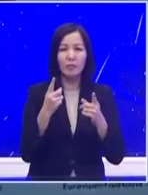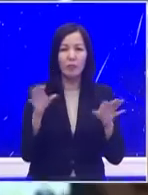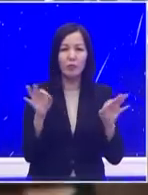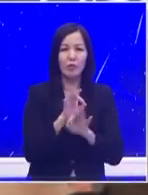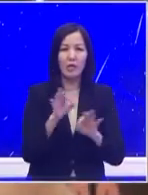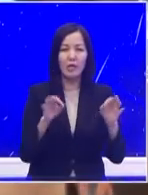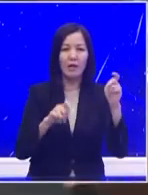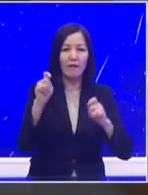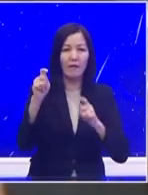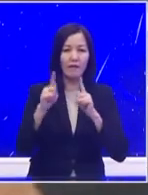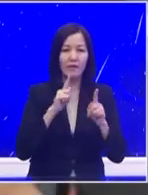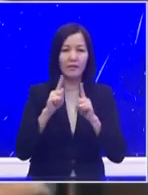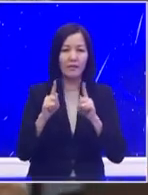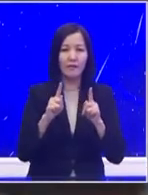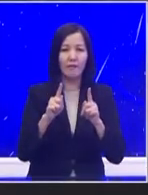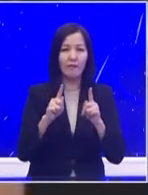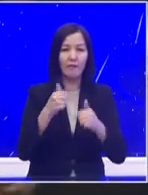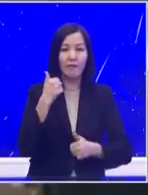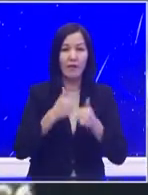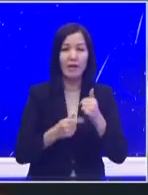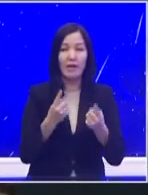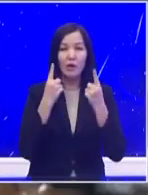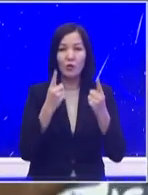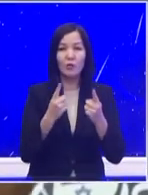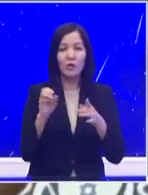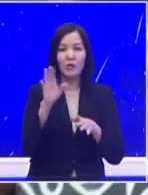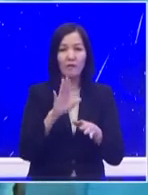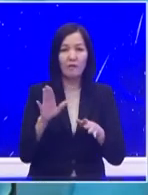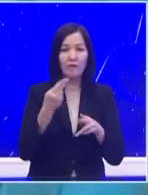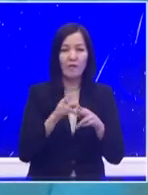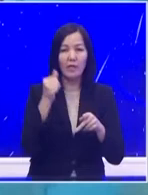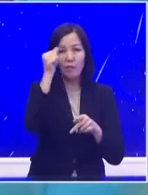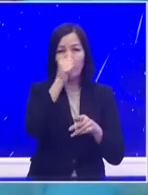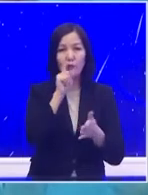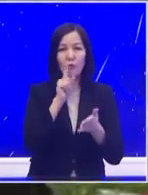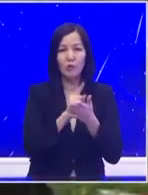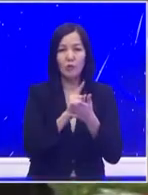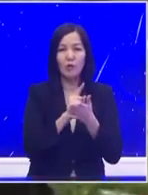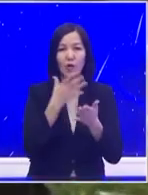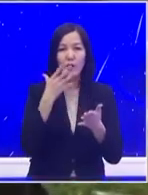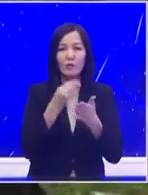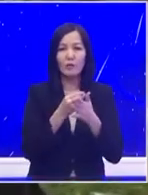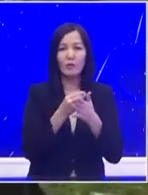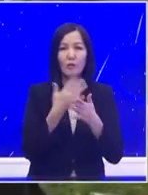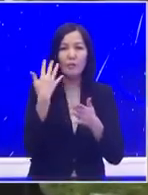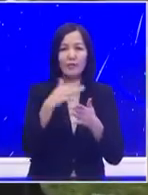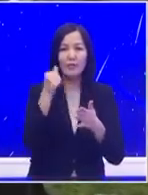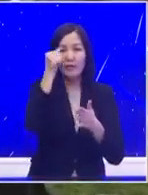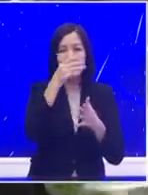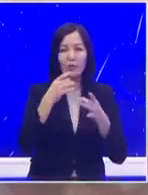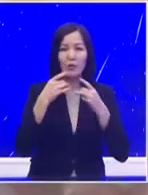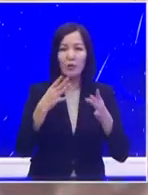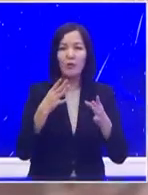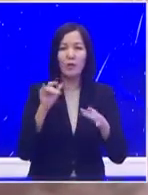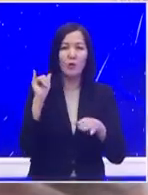фестиваля в британском Гластонбери, одного из крупнейших в Европе. В этом году он должен был отметить свой полуфинал. полувековой юбилей и ждал